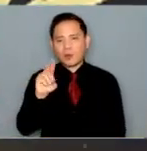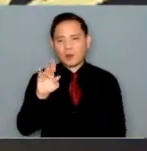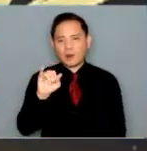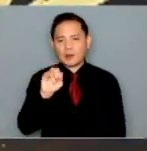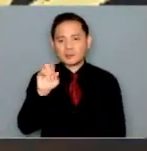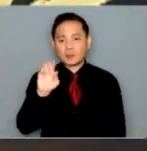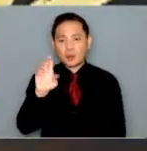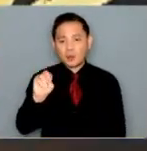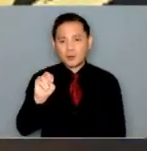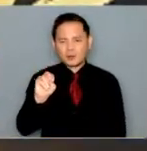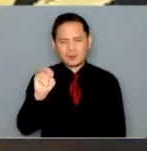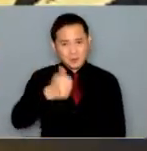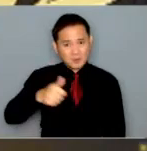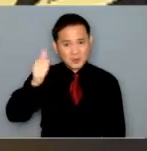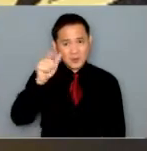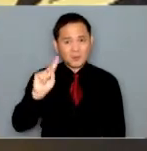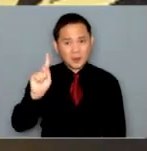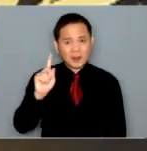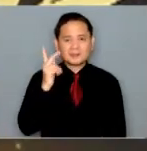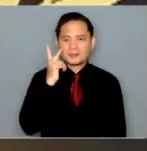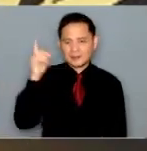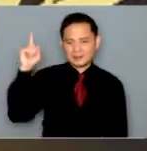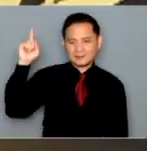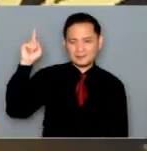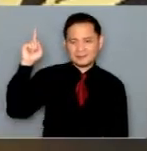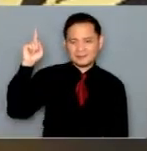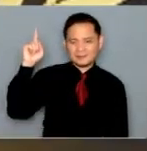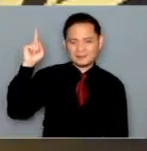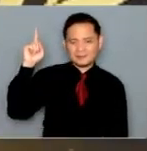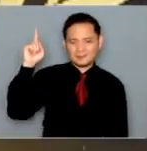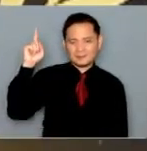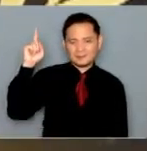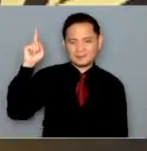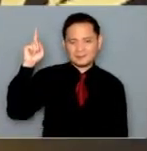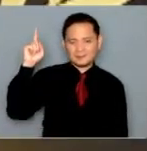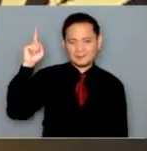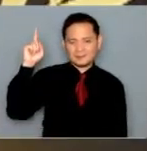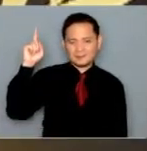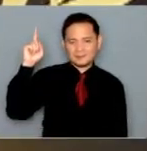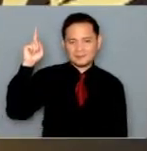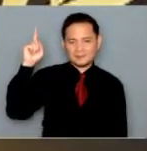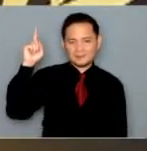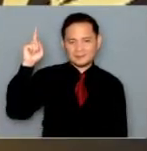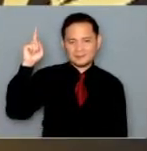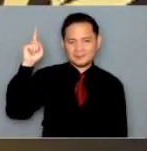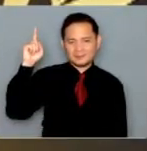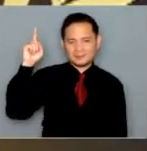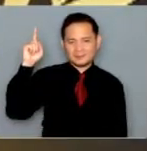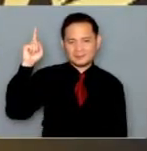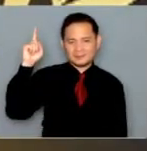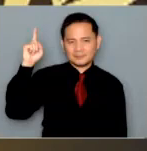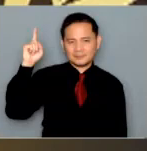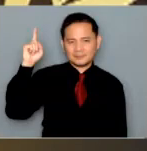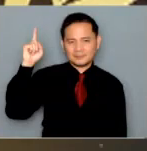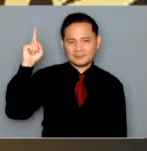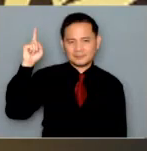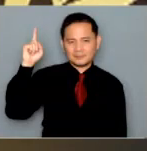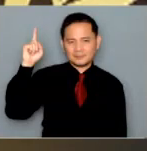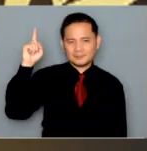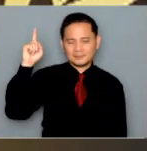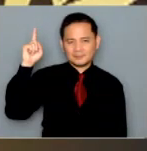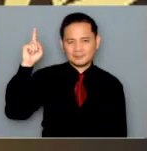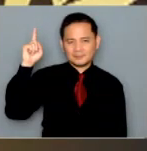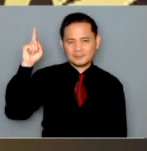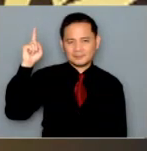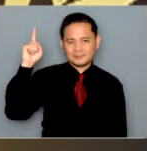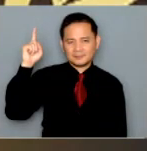sa pinarangalan ng Focus Award. Kasama nila dito ang Lun 8, The Boys member Yong-hoon at si beloved